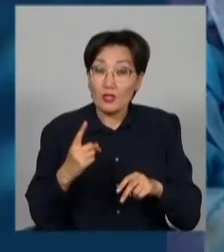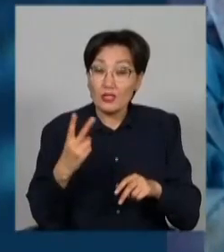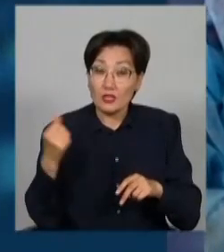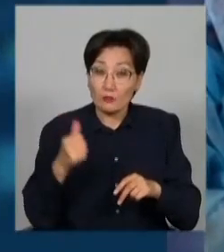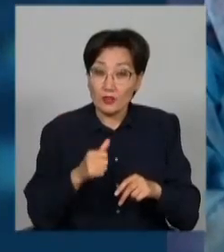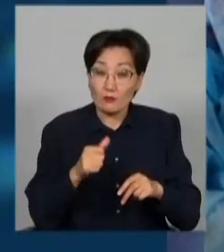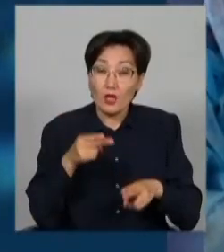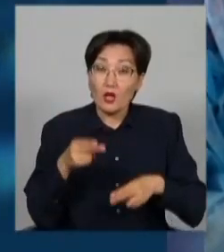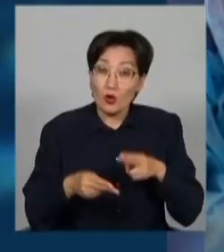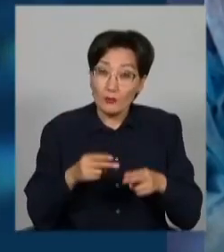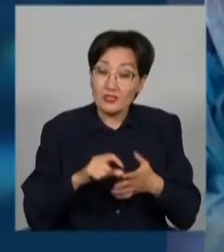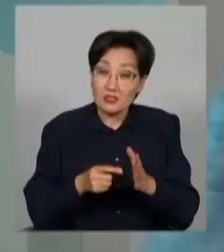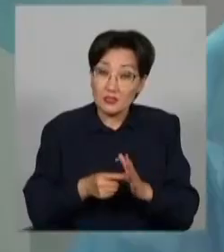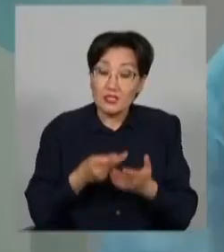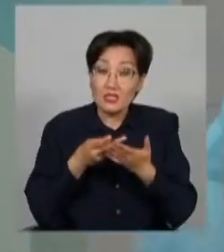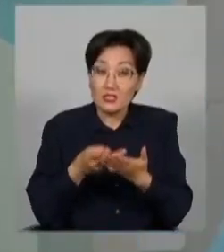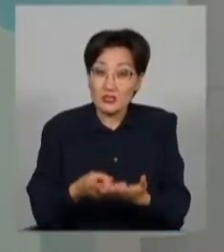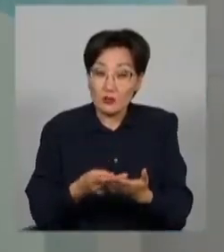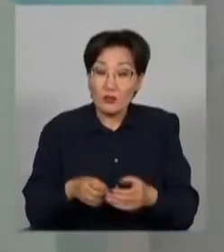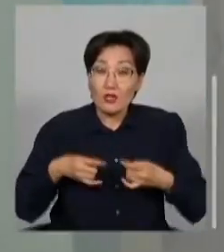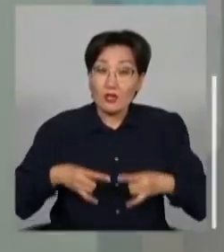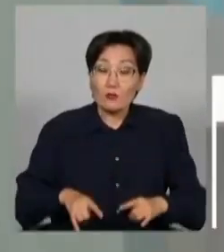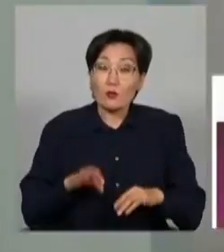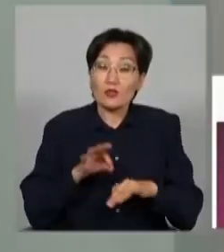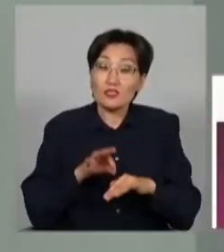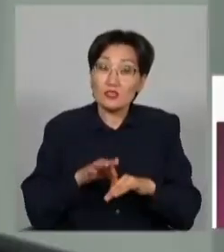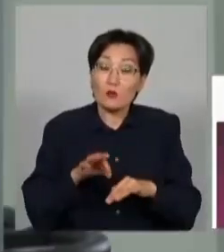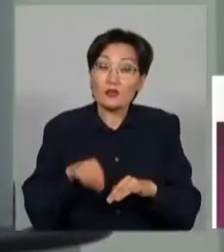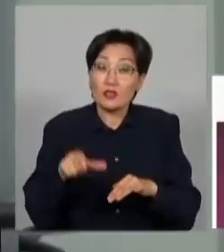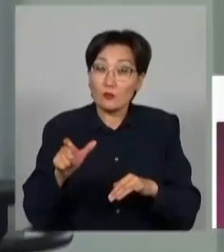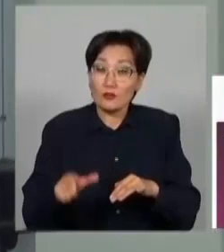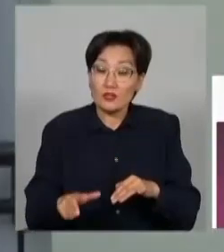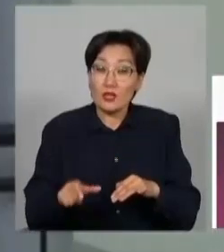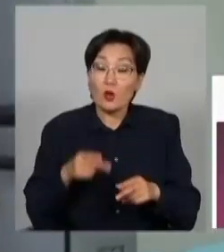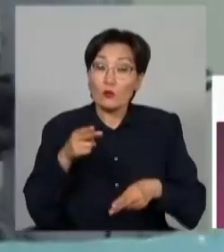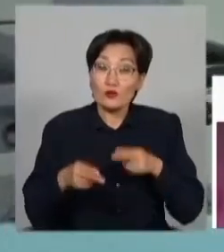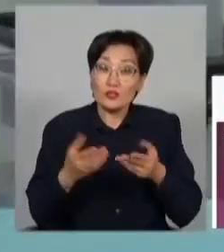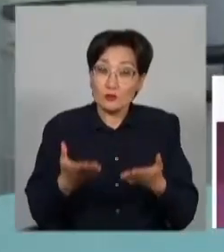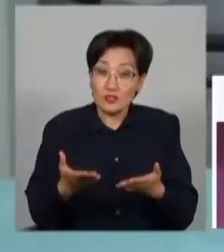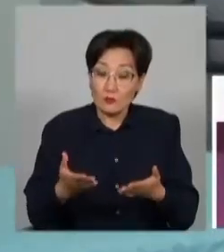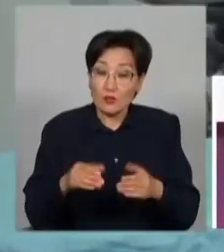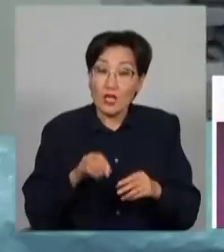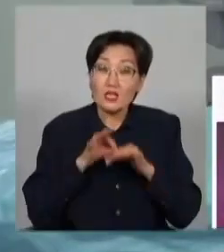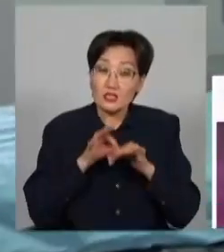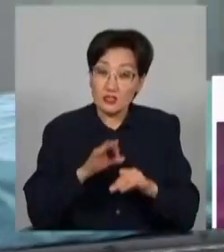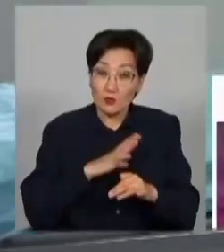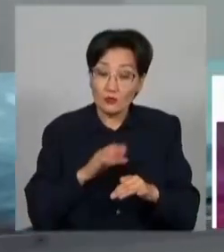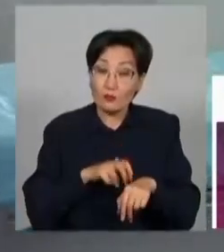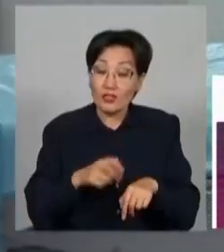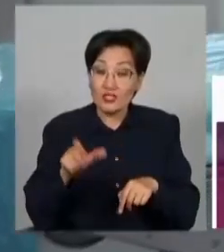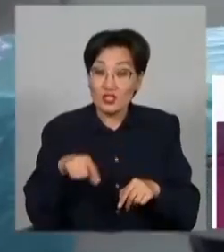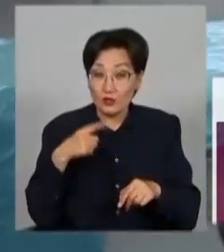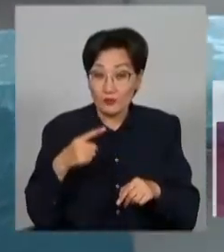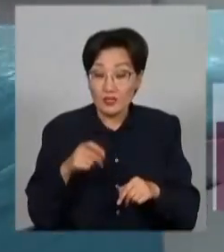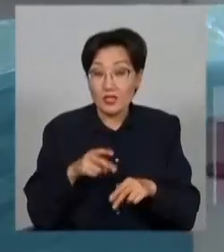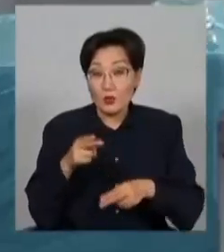кейін операция залына кіргізілген. Туғаннан гемофилиямен ауыратын науқасқа ота дәл осы жерде жасалған. Дәрігерлердің